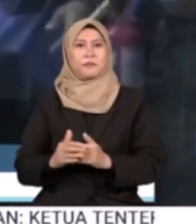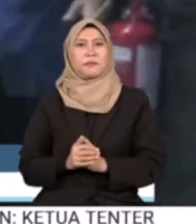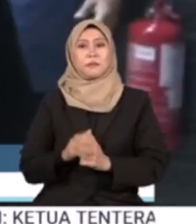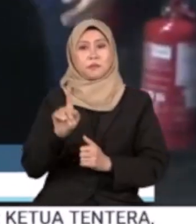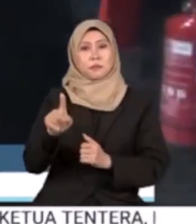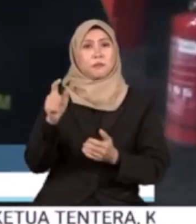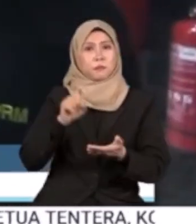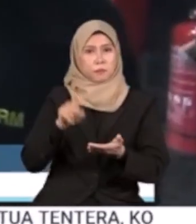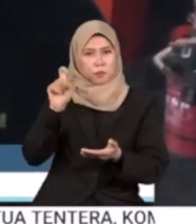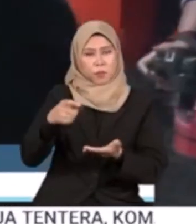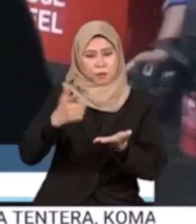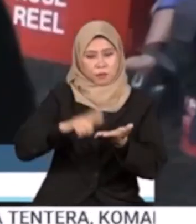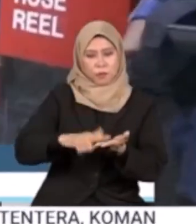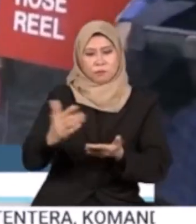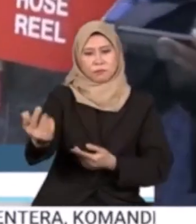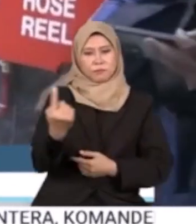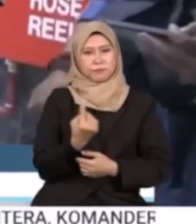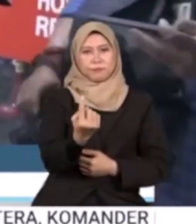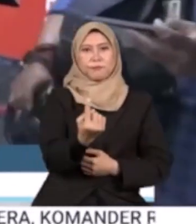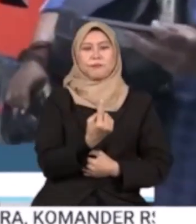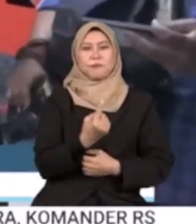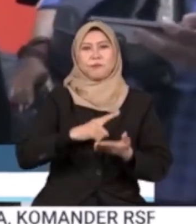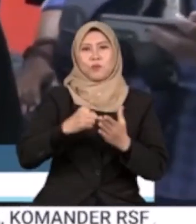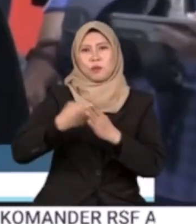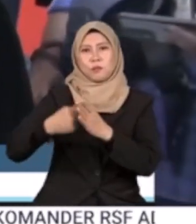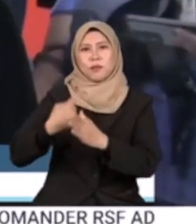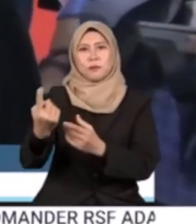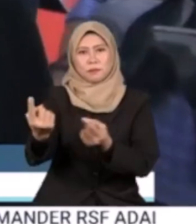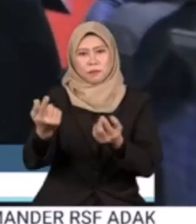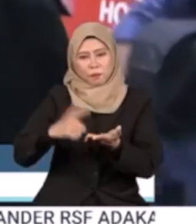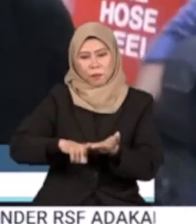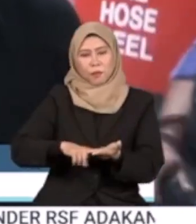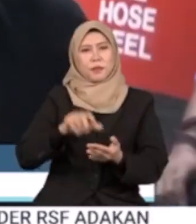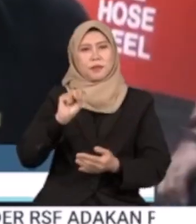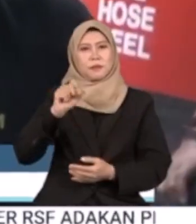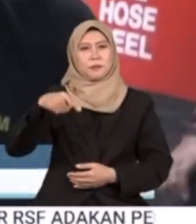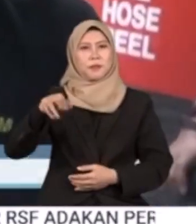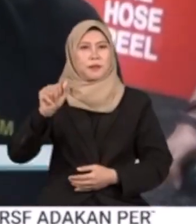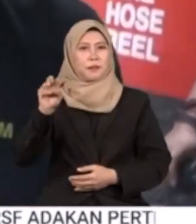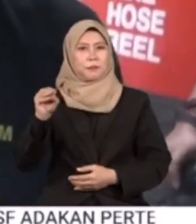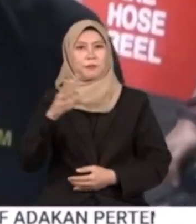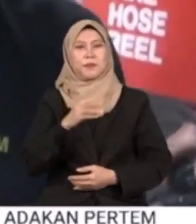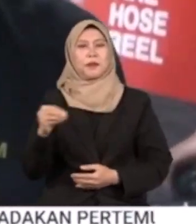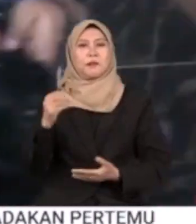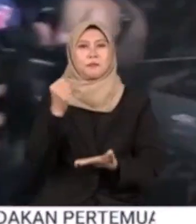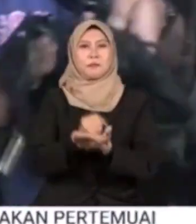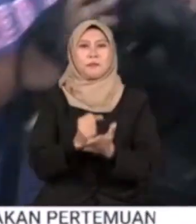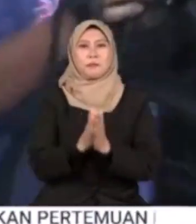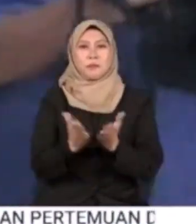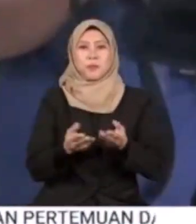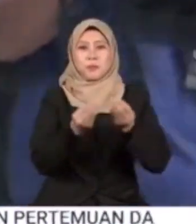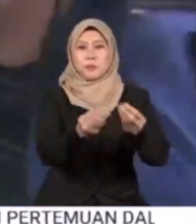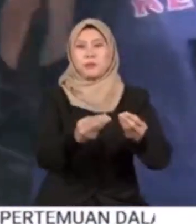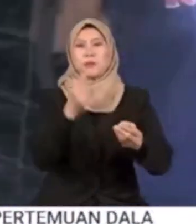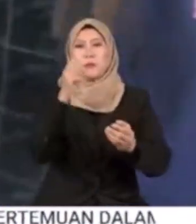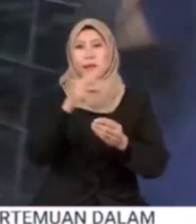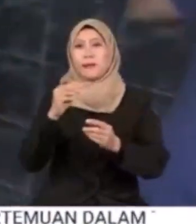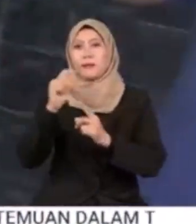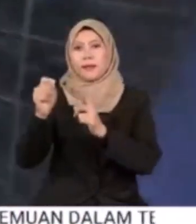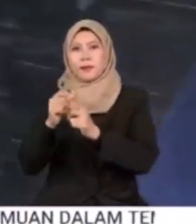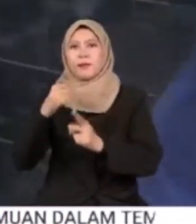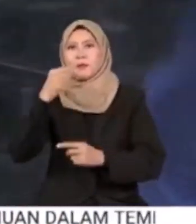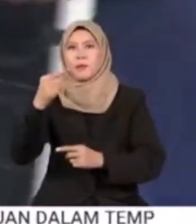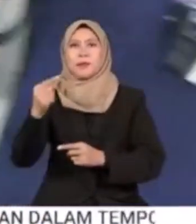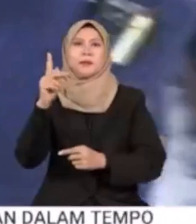perlu melapor diri di pejabat sprm setiap bulan serta menyerahkan dokumen perjalanan 1 ogos ditetapkan sebagai Tarikh sebutan semula